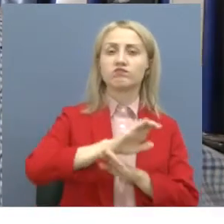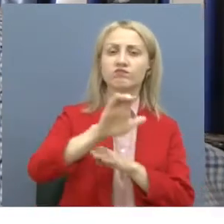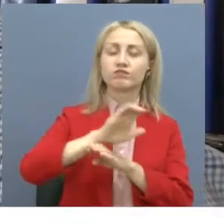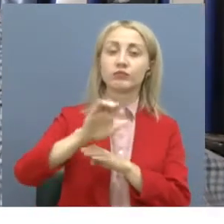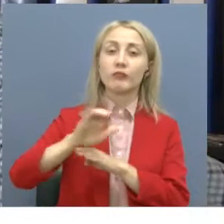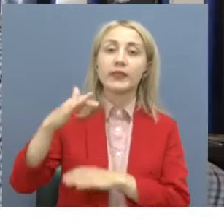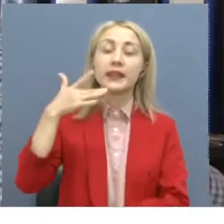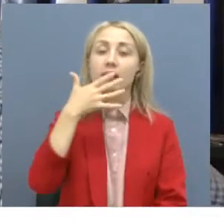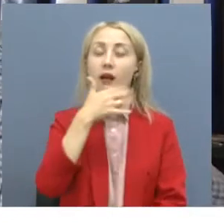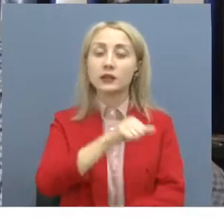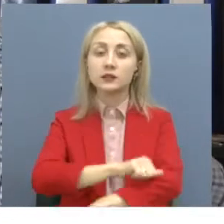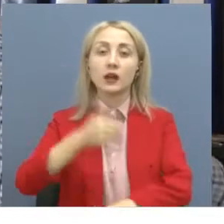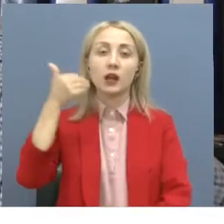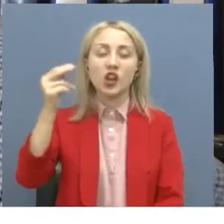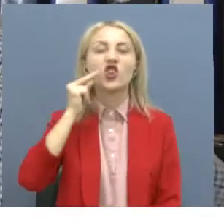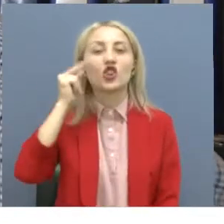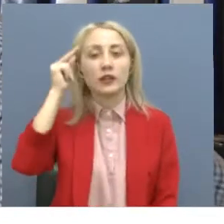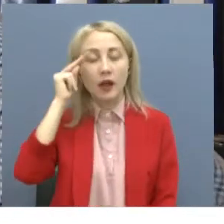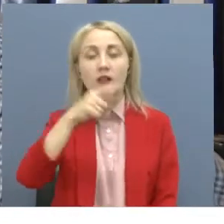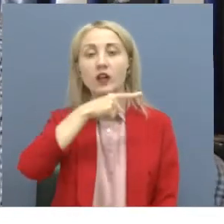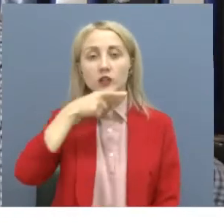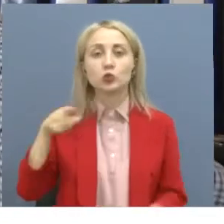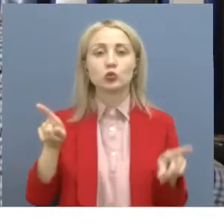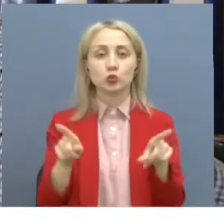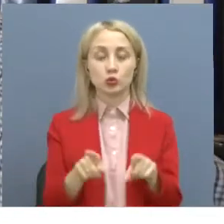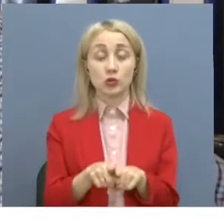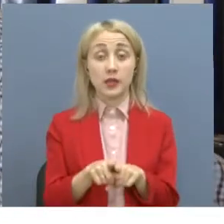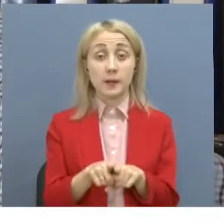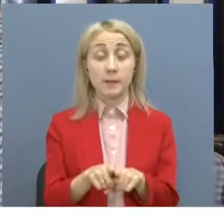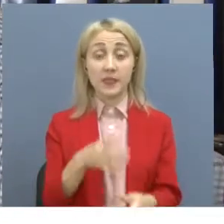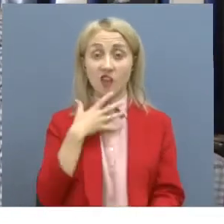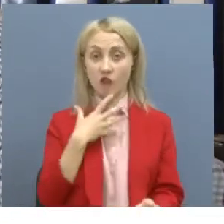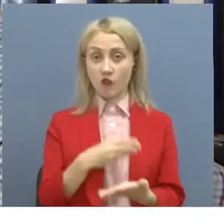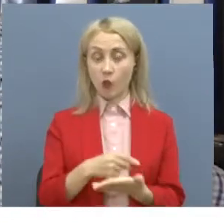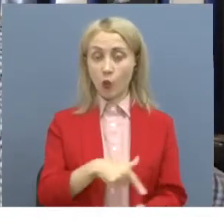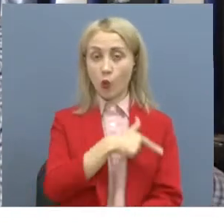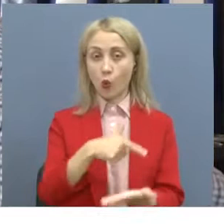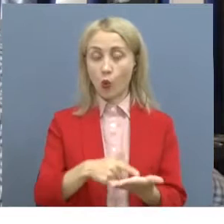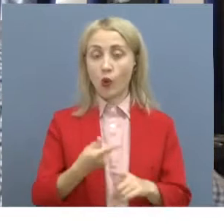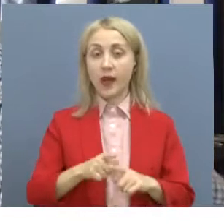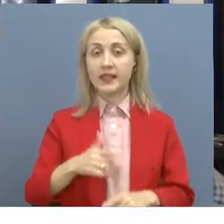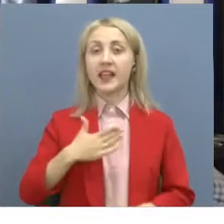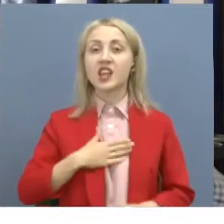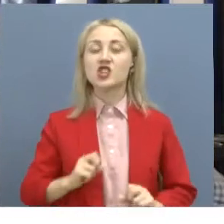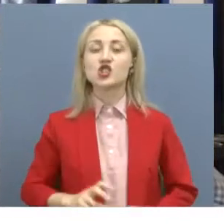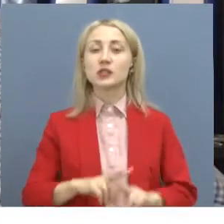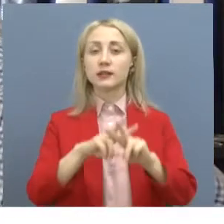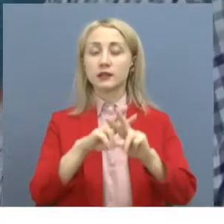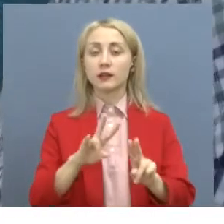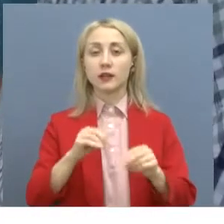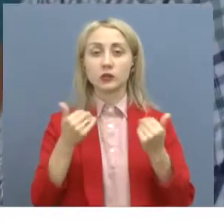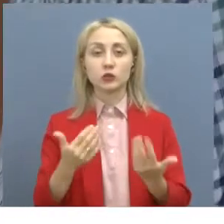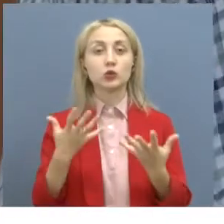дүкендеріне жөнелтіледі. Былай қарап тұрса, біздің Көкшетаудың нарығының сұраныс бойынша онша көп